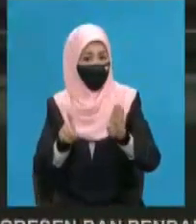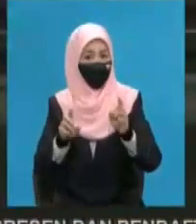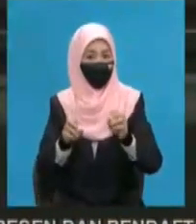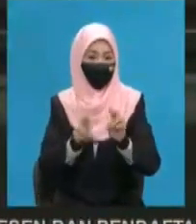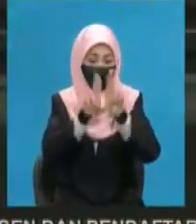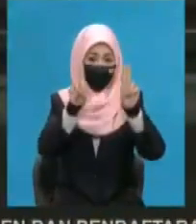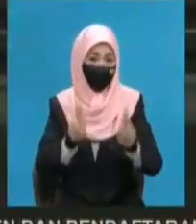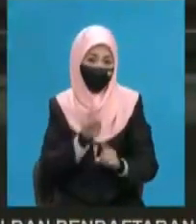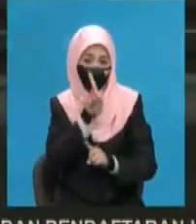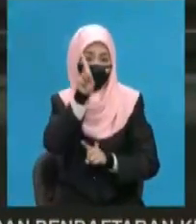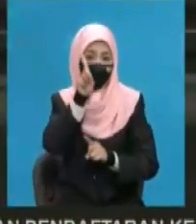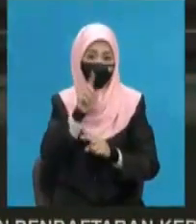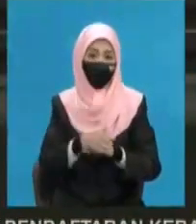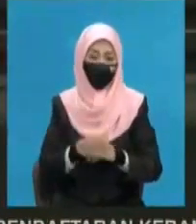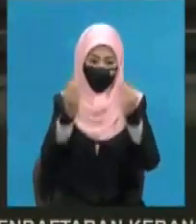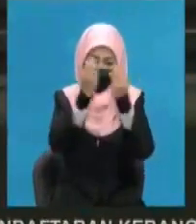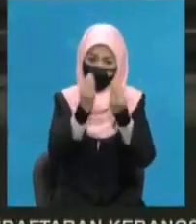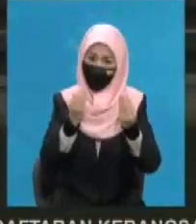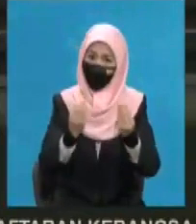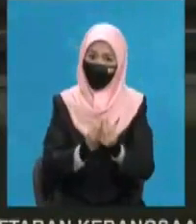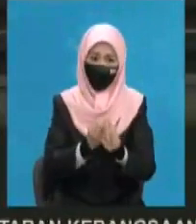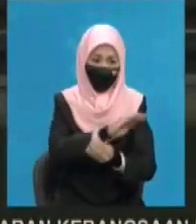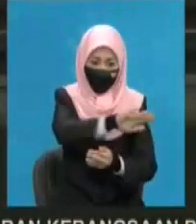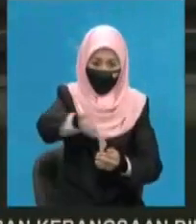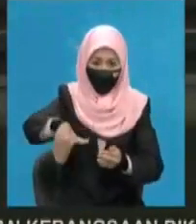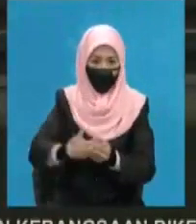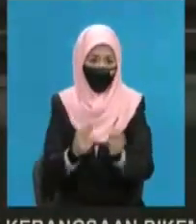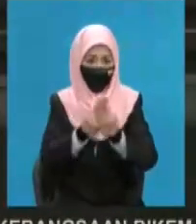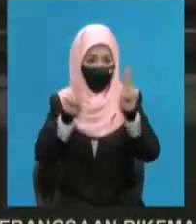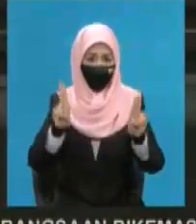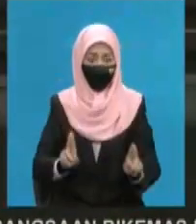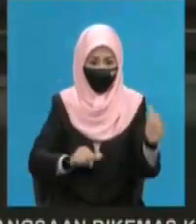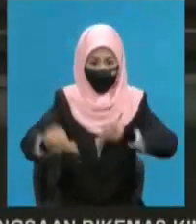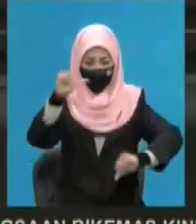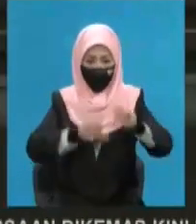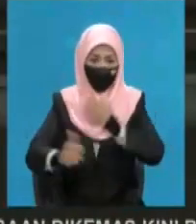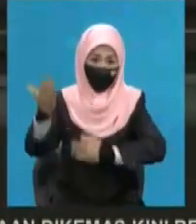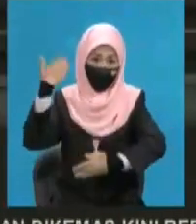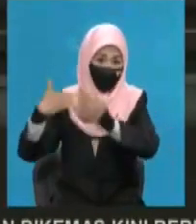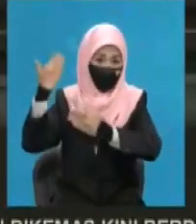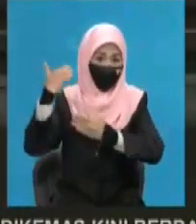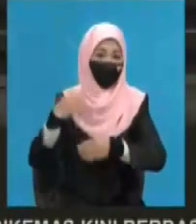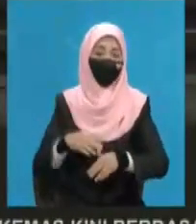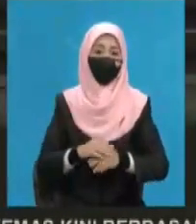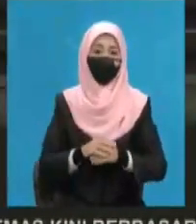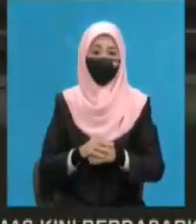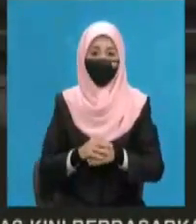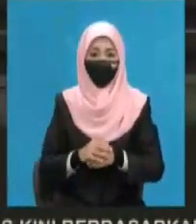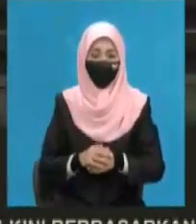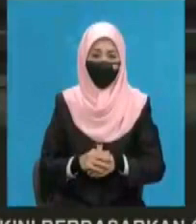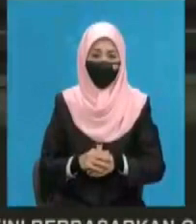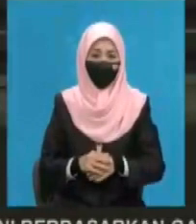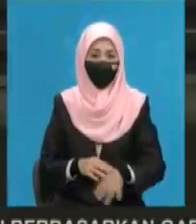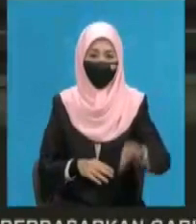telah diuji bagi para sascorp dua ya Mama jumlah keseluruhan kesucian Mahmud jalankan sejak Jono 2020 kepada